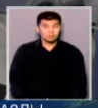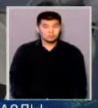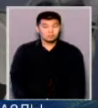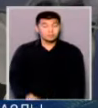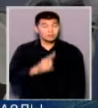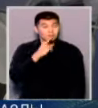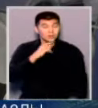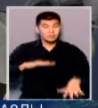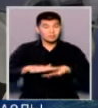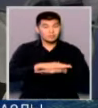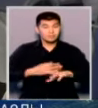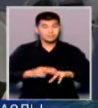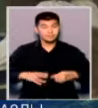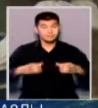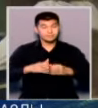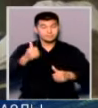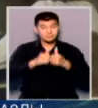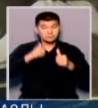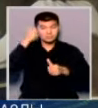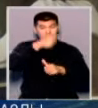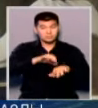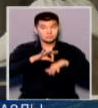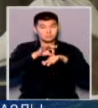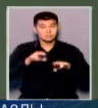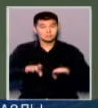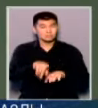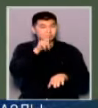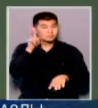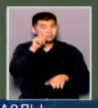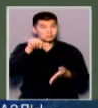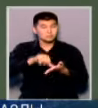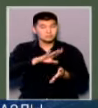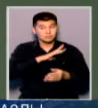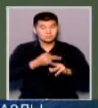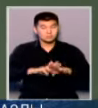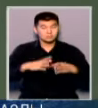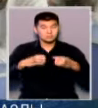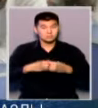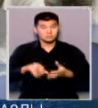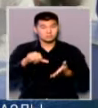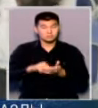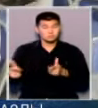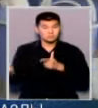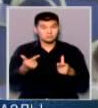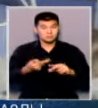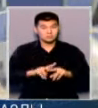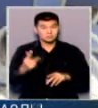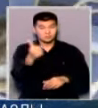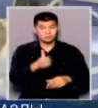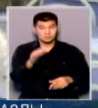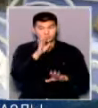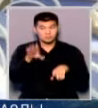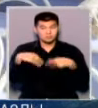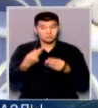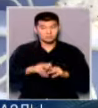Тіл ұлттың жаны. Жыл сайын ұйымдастырылатын шараға жастар белсенді атсалысты. Қатысушыларын дайындықтарына бір сағат уақыт